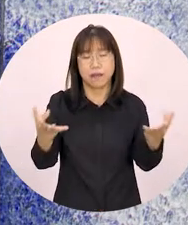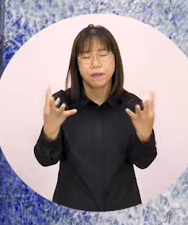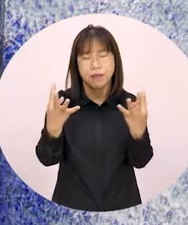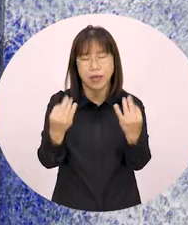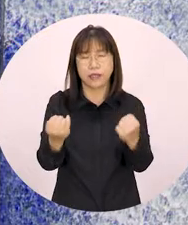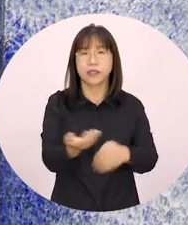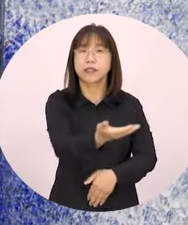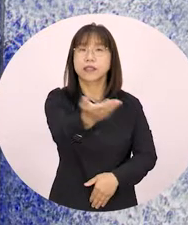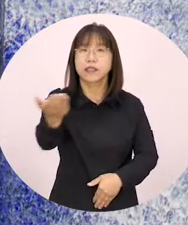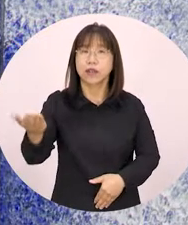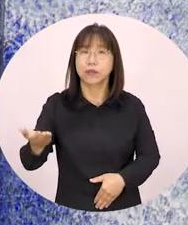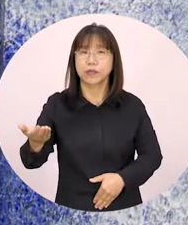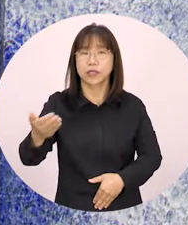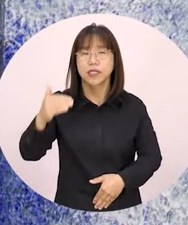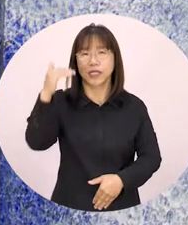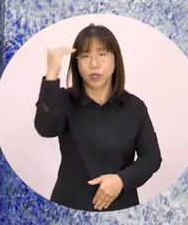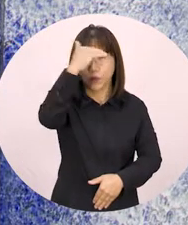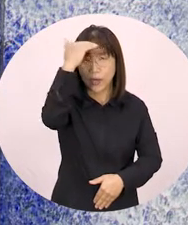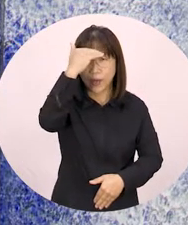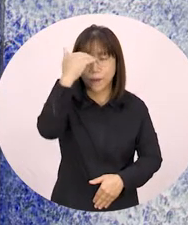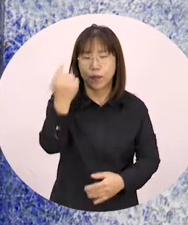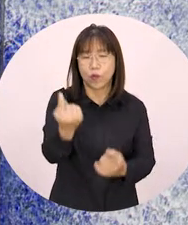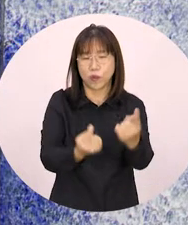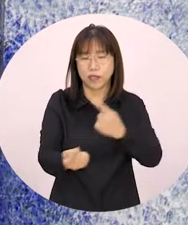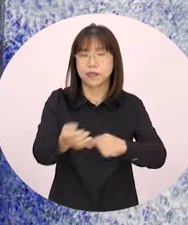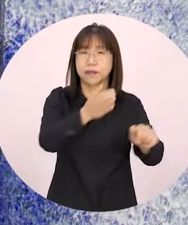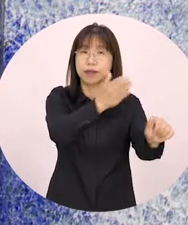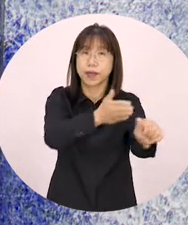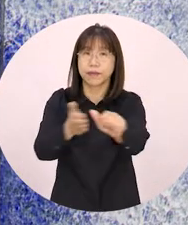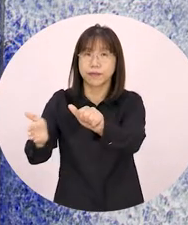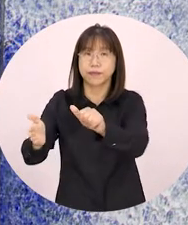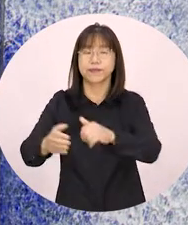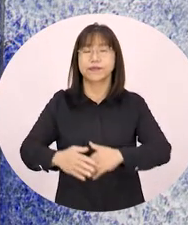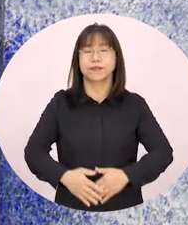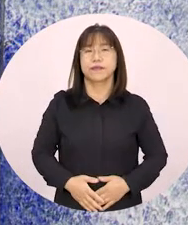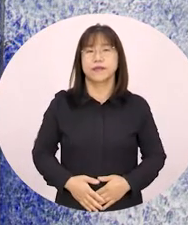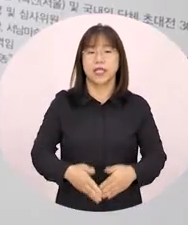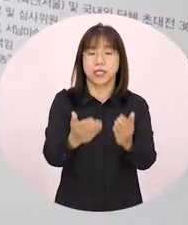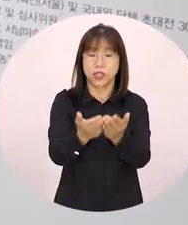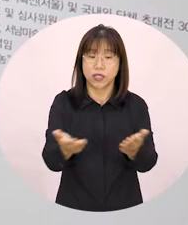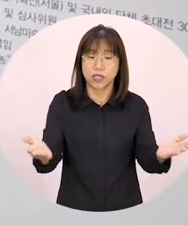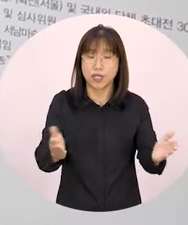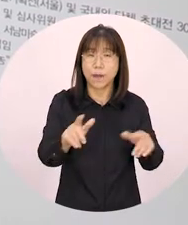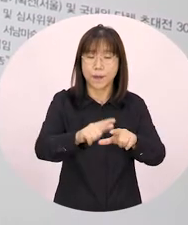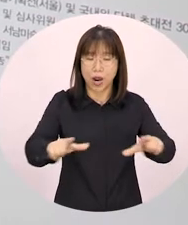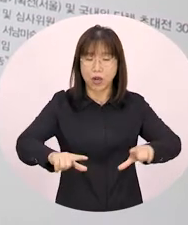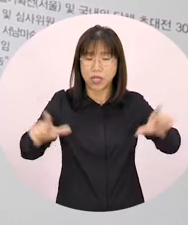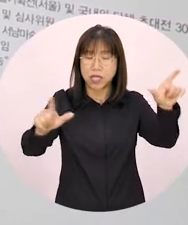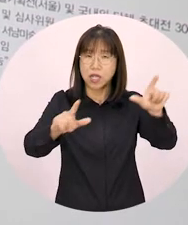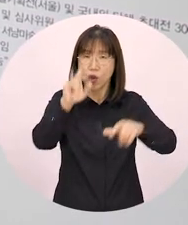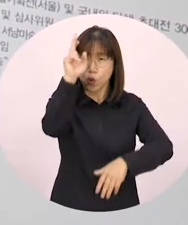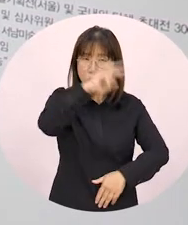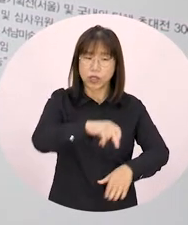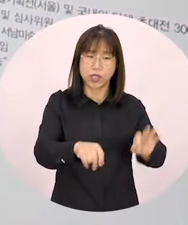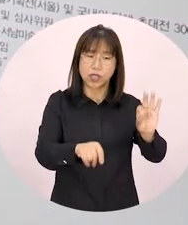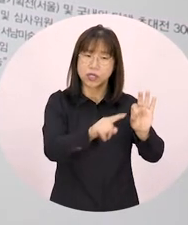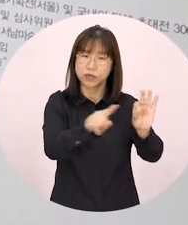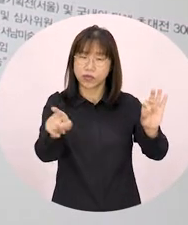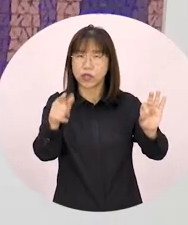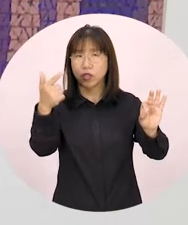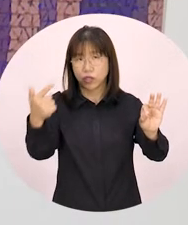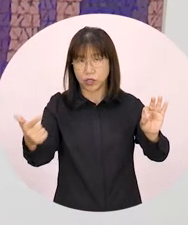전시에 구민들의 많은 관람을 바랍니다. 전시는 평일 오전 10시부터